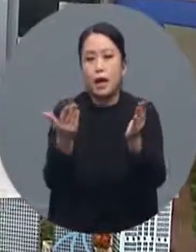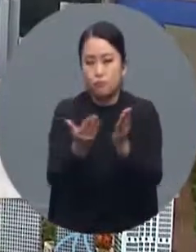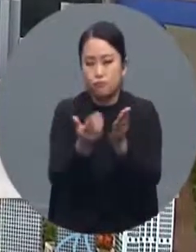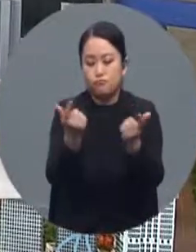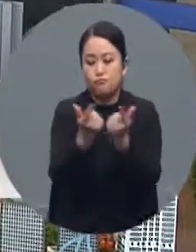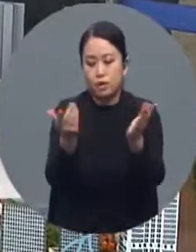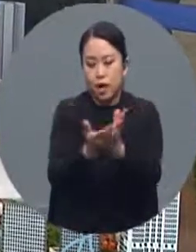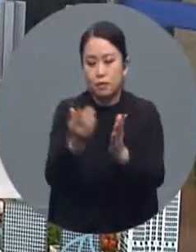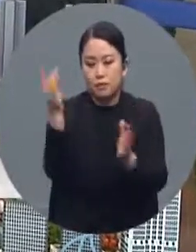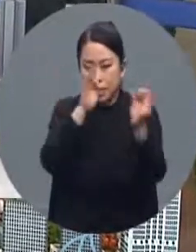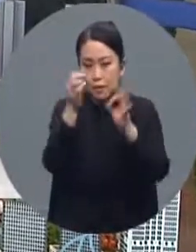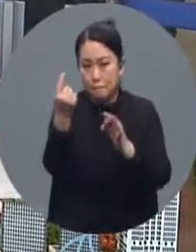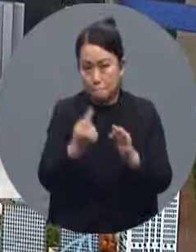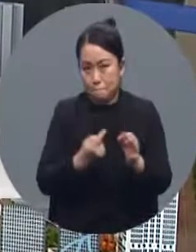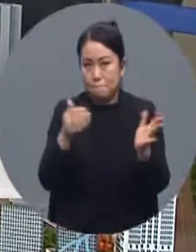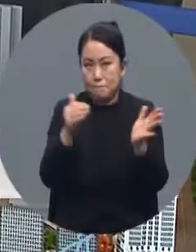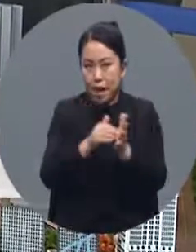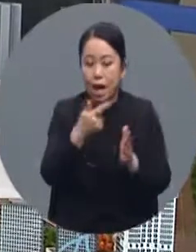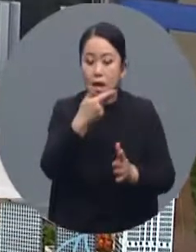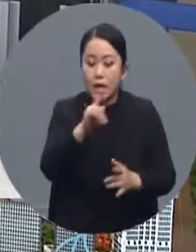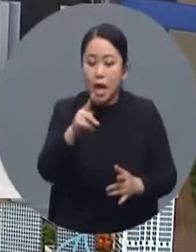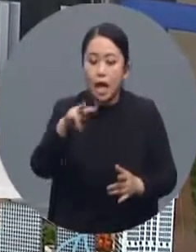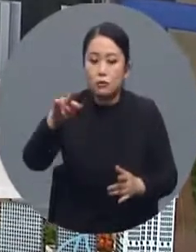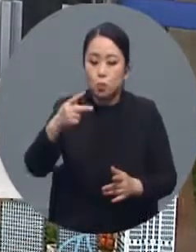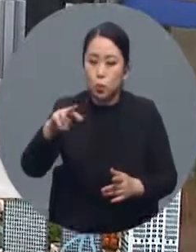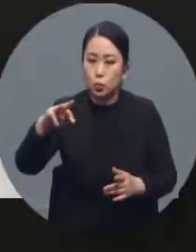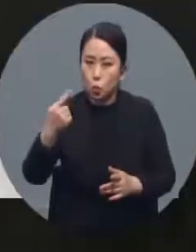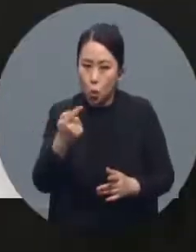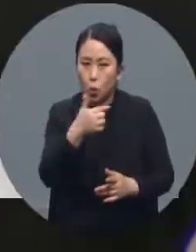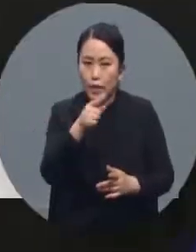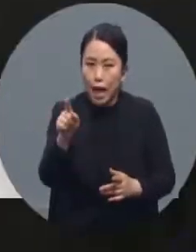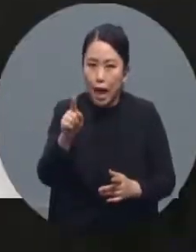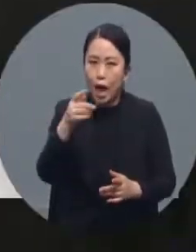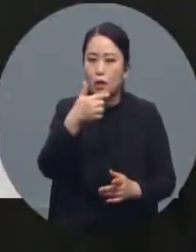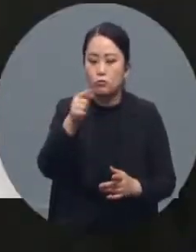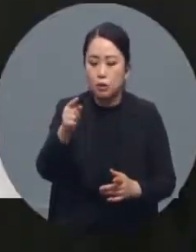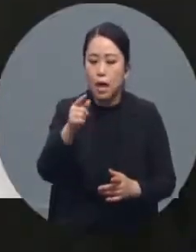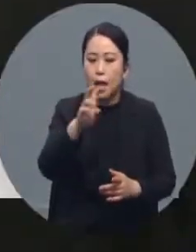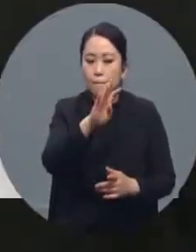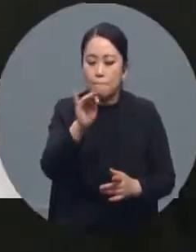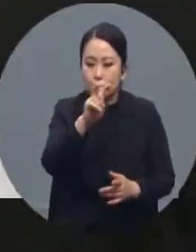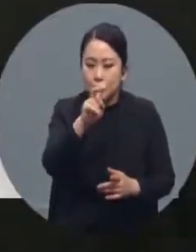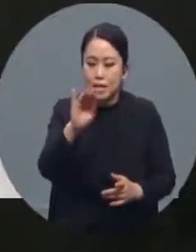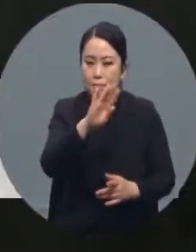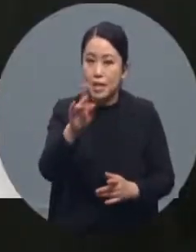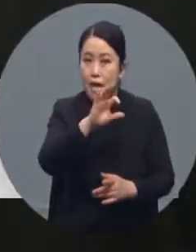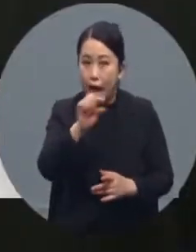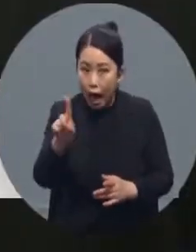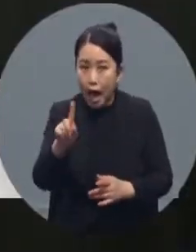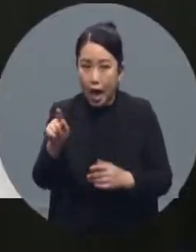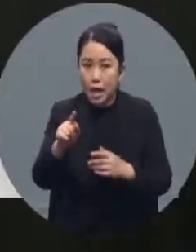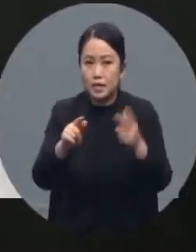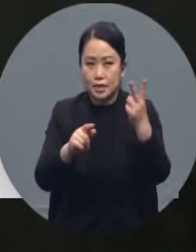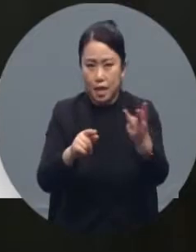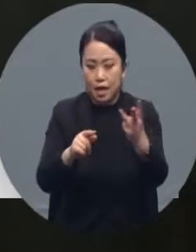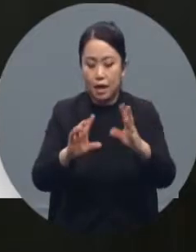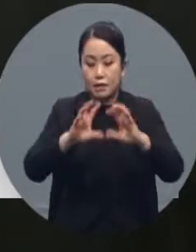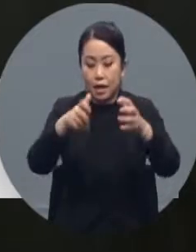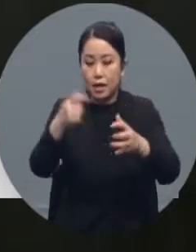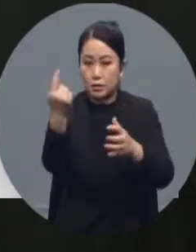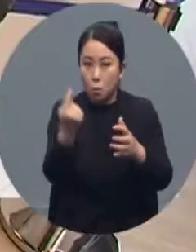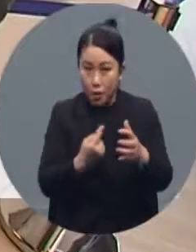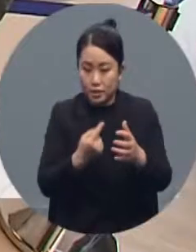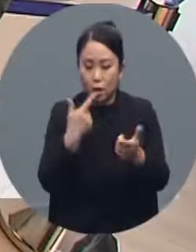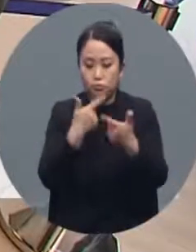부산시는 오늘 오후 레소토, 나미비아, 지부티 3개국 대사를 북항에 초청해 엑스포 준비 상황을 홍보하고 부산